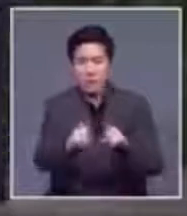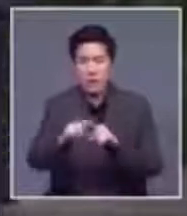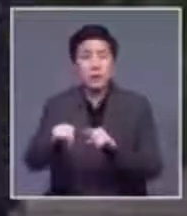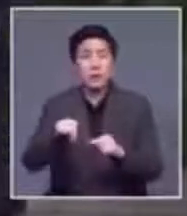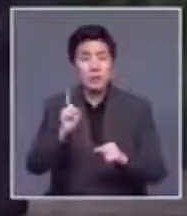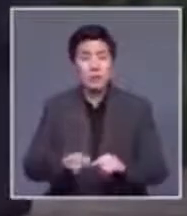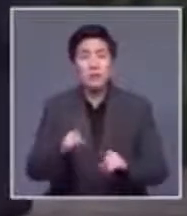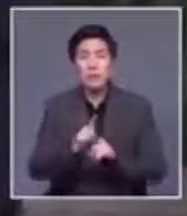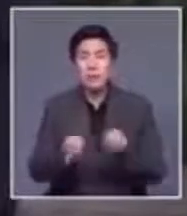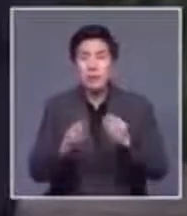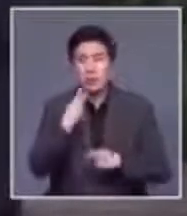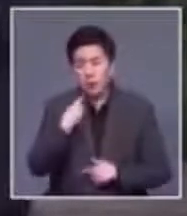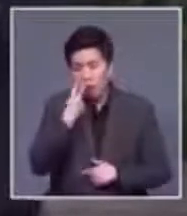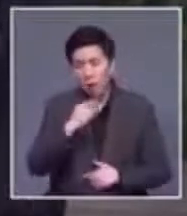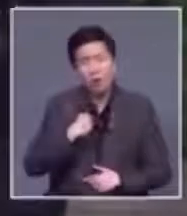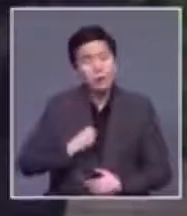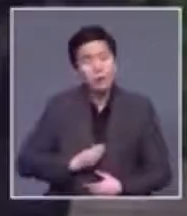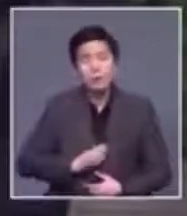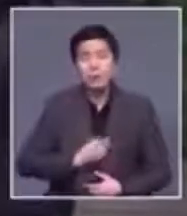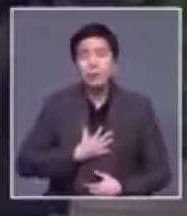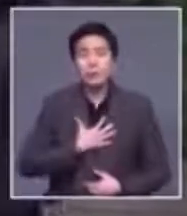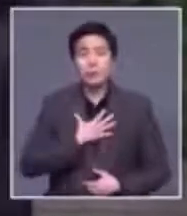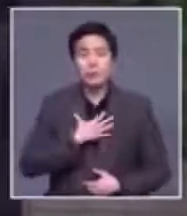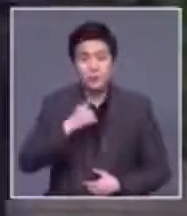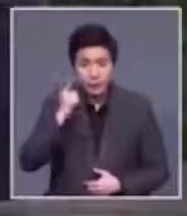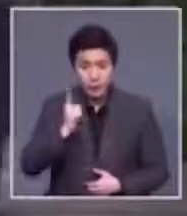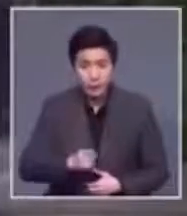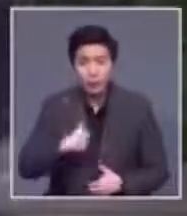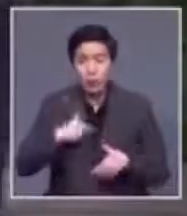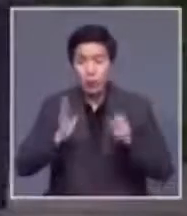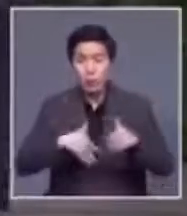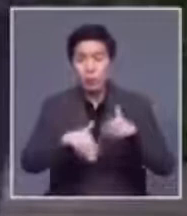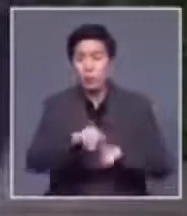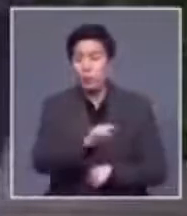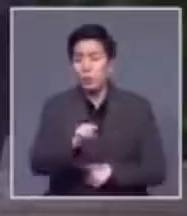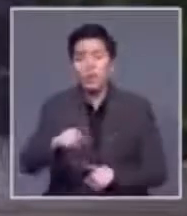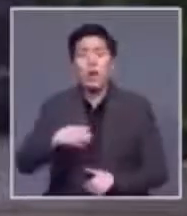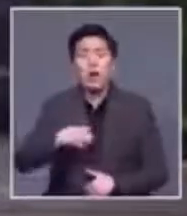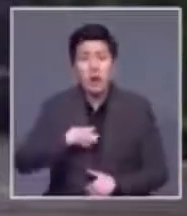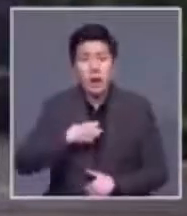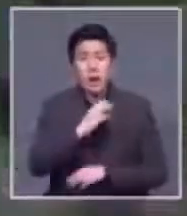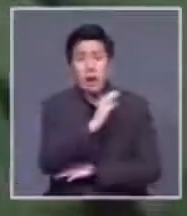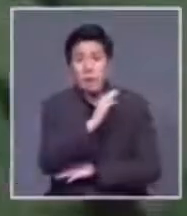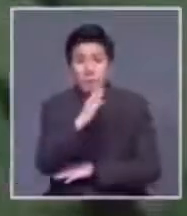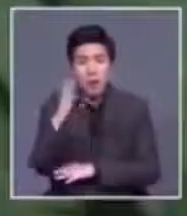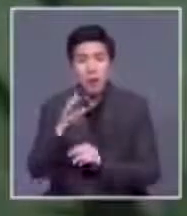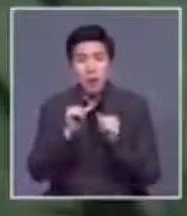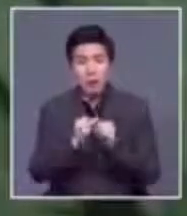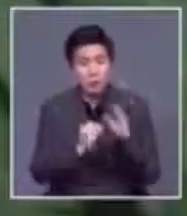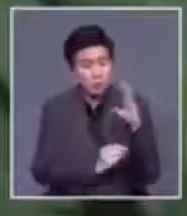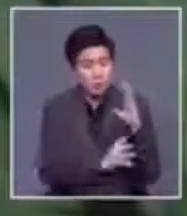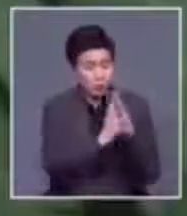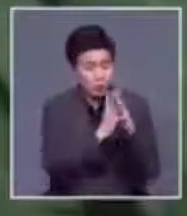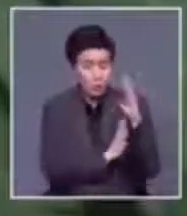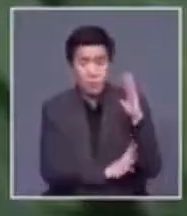สวนป่าทีเดียวชื่นใจมากๆนะคะเชื่อว่าประชาชนก็อยากที่จะให้มีพื้นที่ป่าแบบนี้เนี่ยอยู่ทั่วทั้งประเทศ